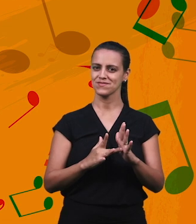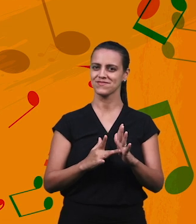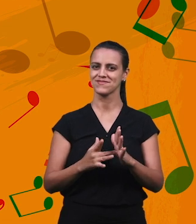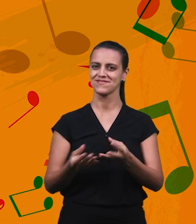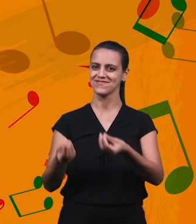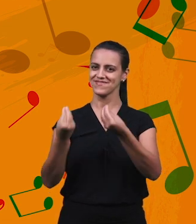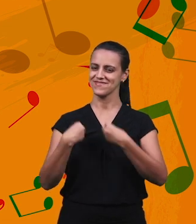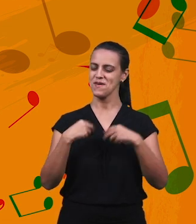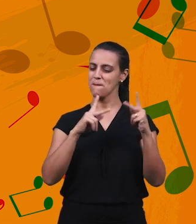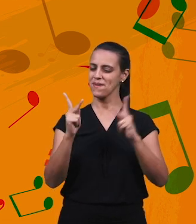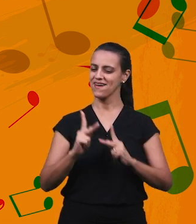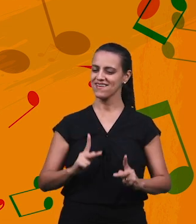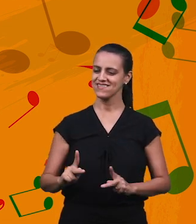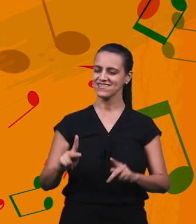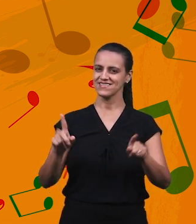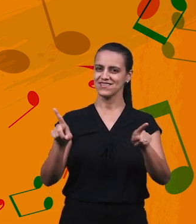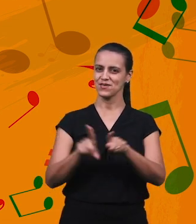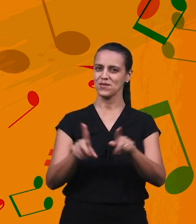Deus,